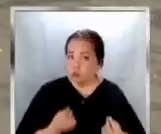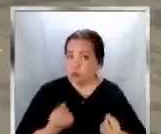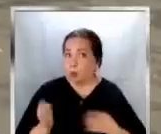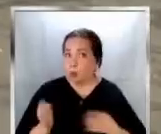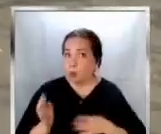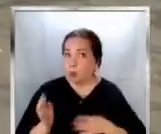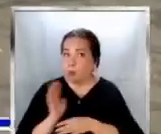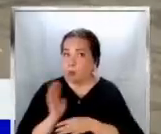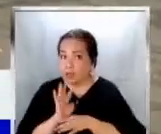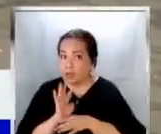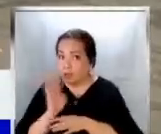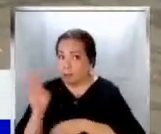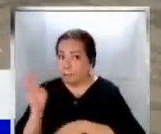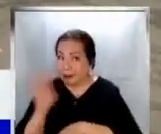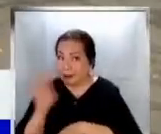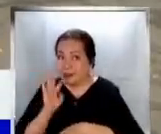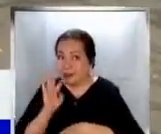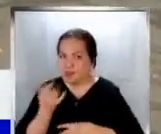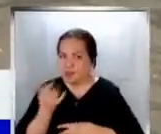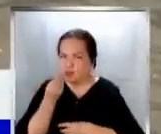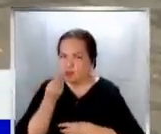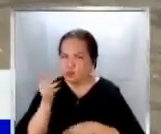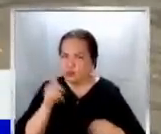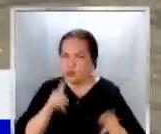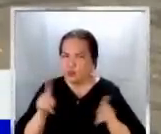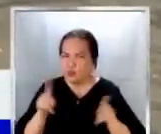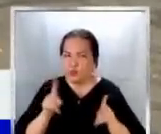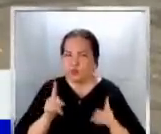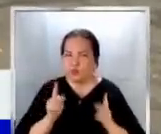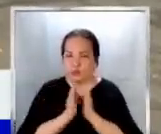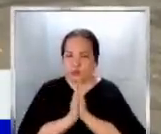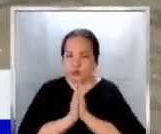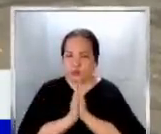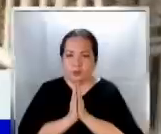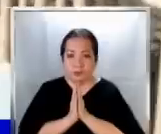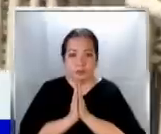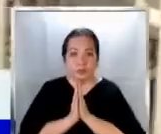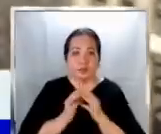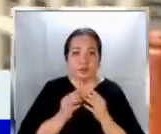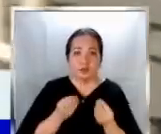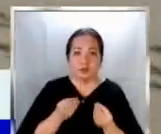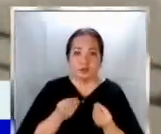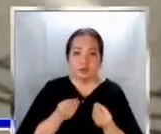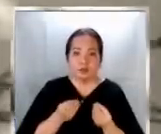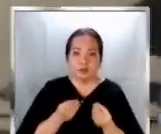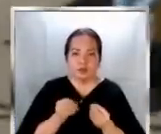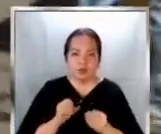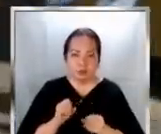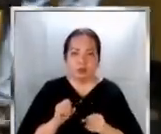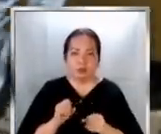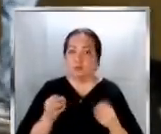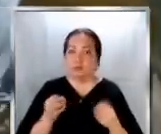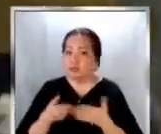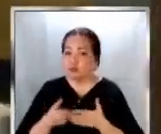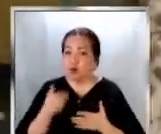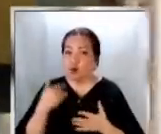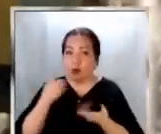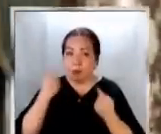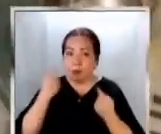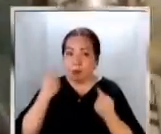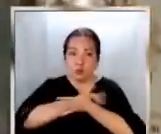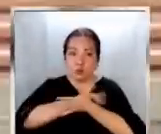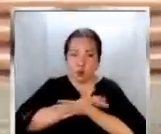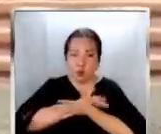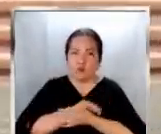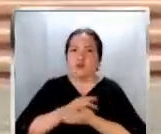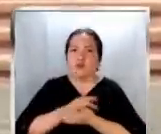Bago magka-COVID tuwing Semana Santa, ang mga simbahan napupuno ng mga tao. Pero ngayong may pandemya, kakaunti lang ang mga